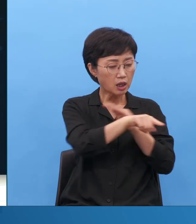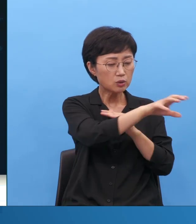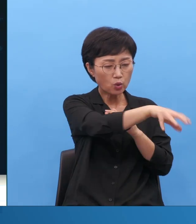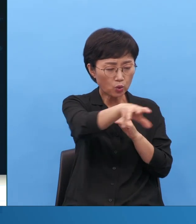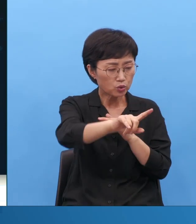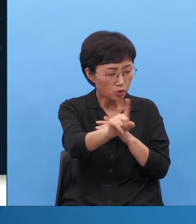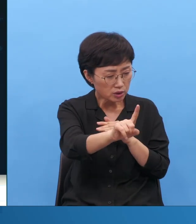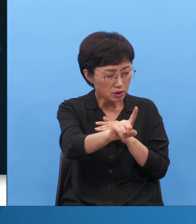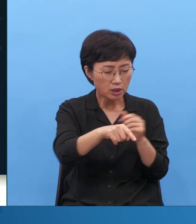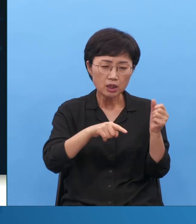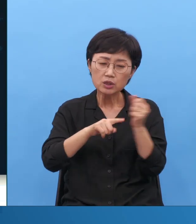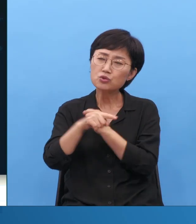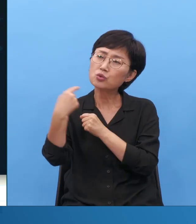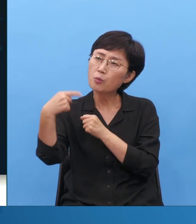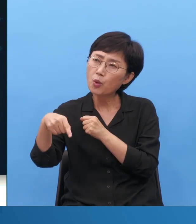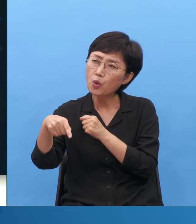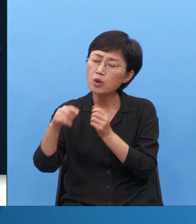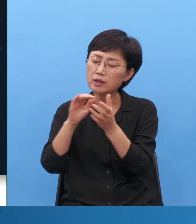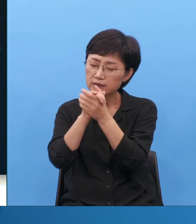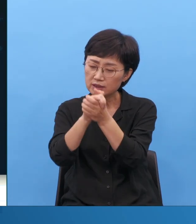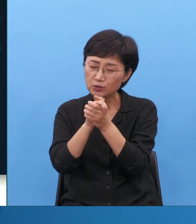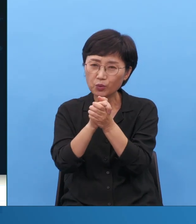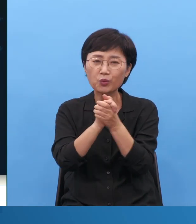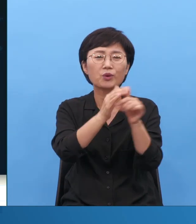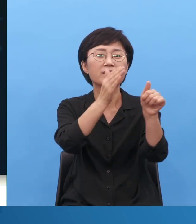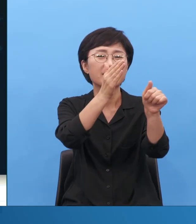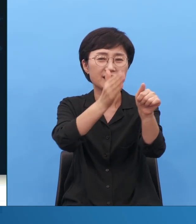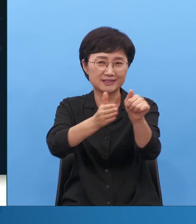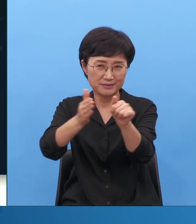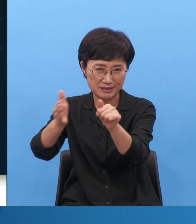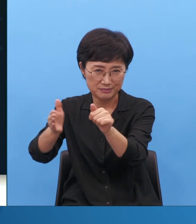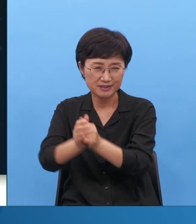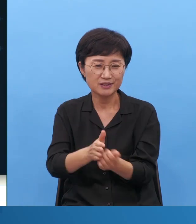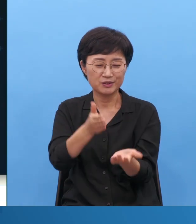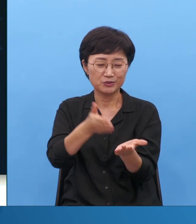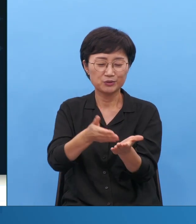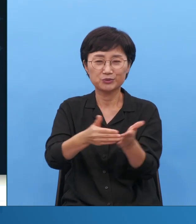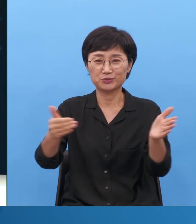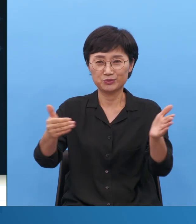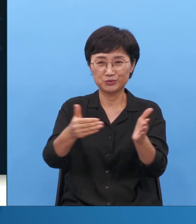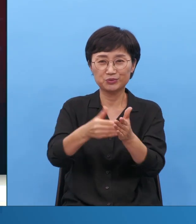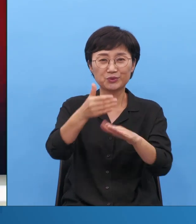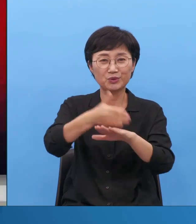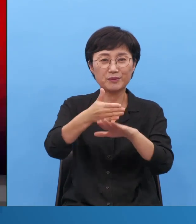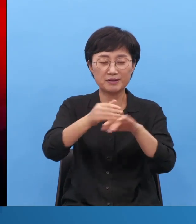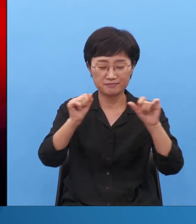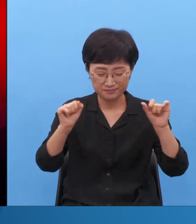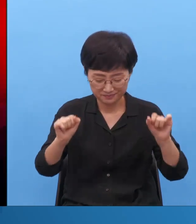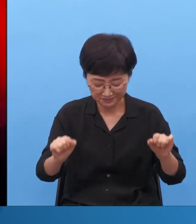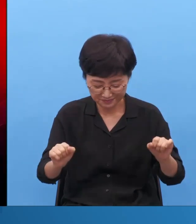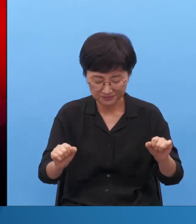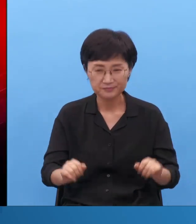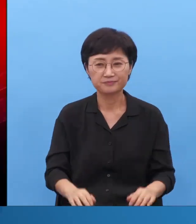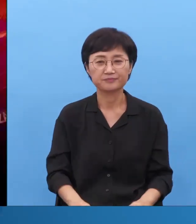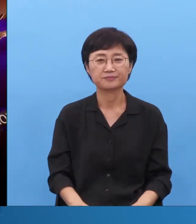중요한 의미를 찾아내는 기도를 누리시기 바랍니다. 뉴스를 마칩니다. 고맙습니다.